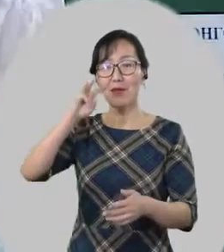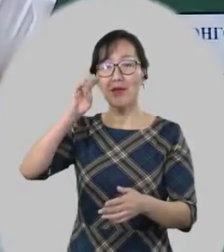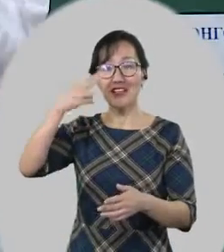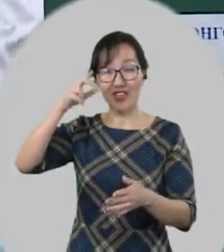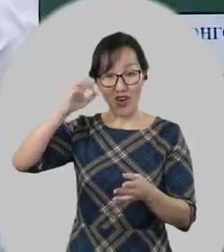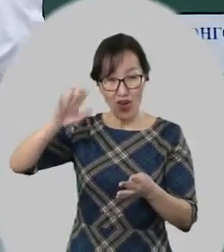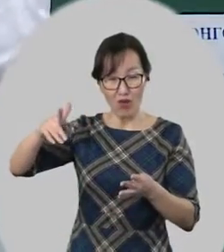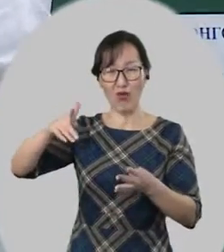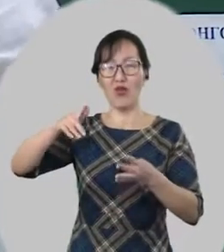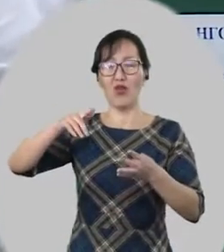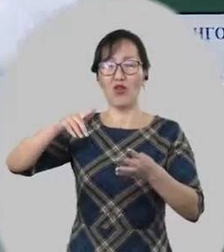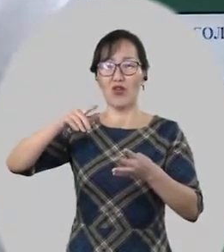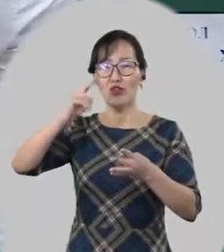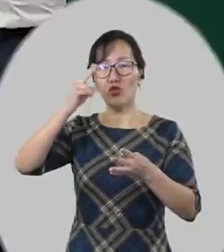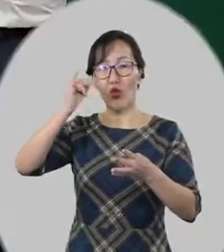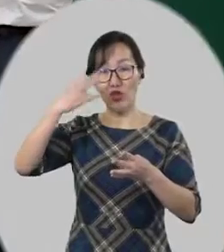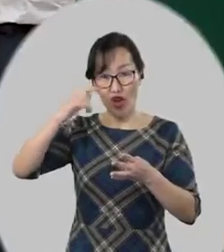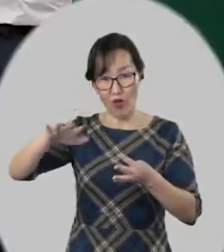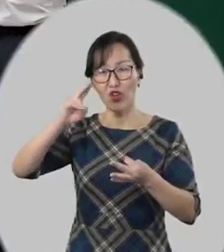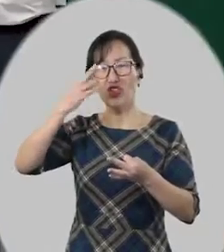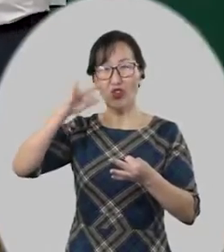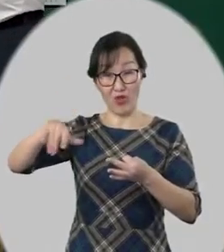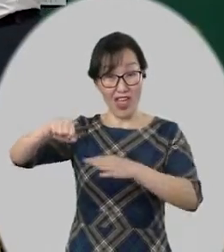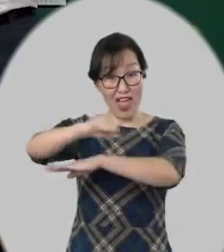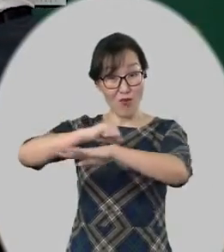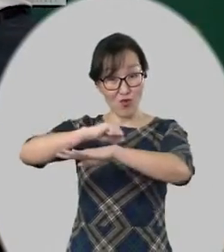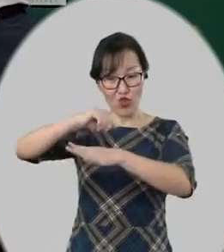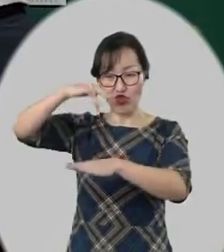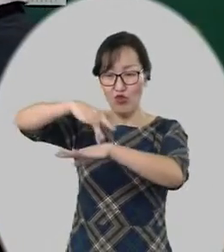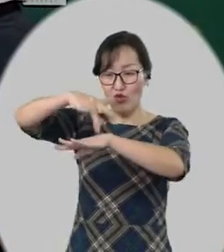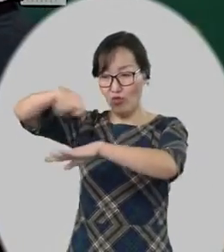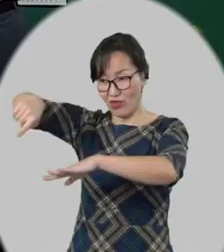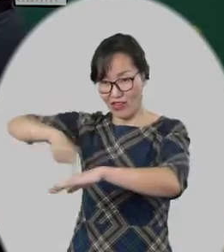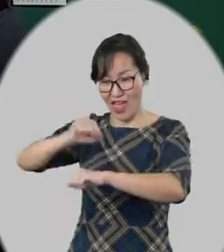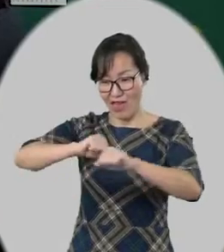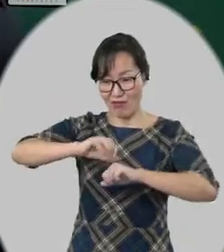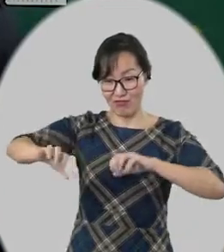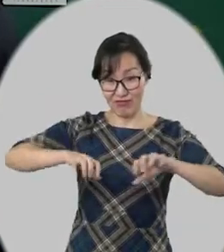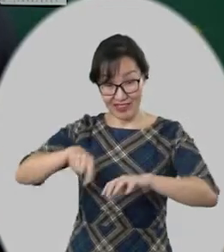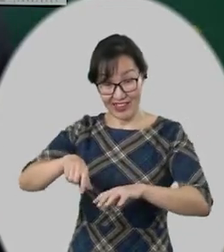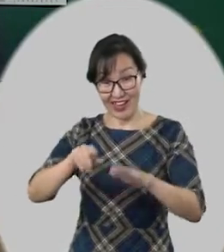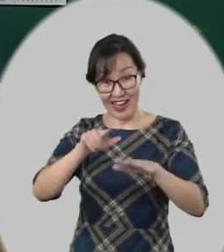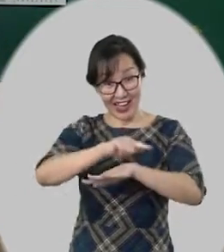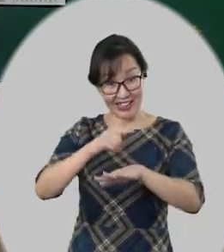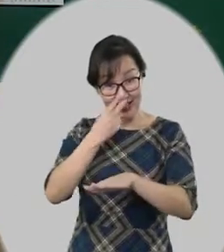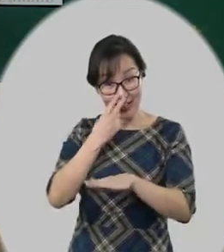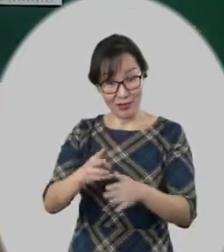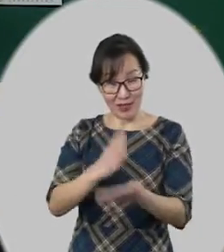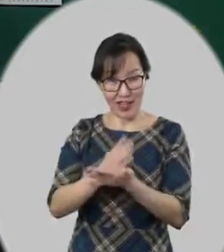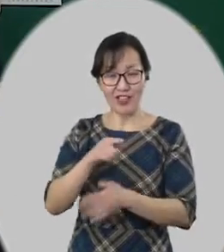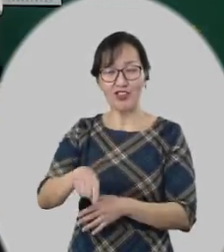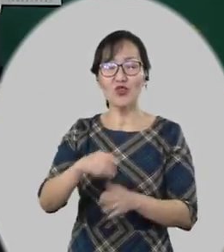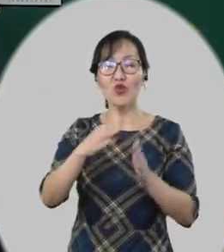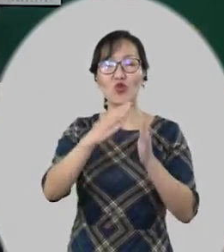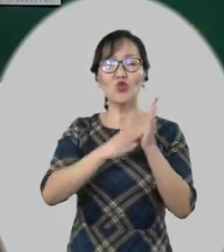Дорногов аймагуудын маань төв харагдаж байгаа. Тэгэхээр бүгдээрээ газрын зургнаас өнөөдөр бидний одоо шүлгийн дээрээс